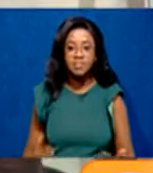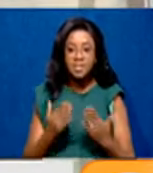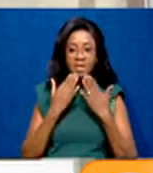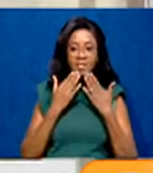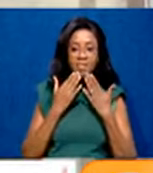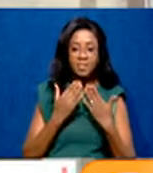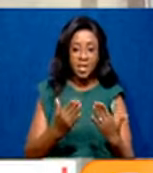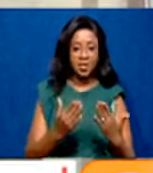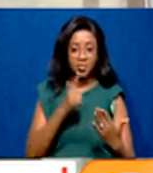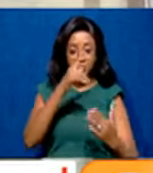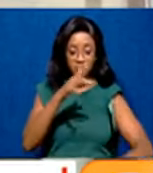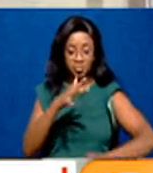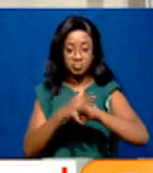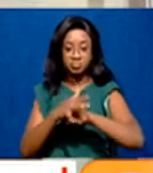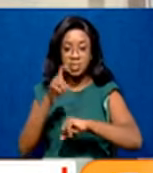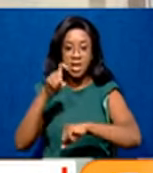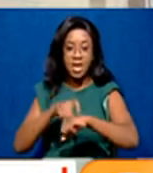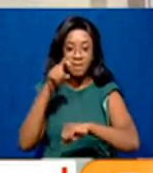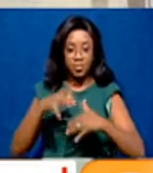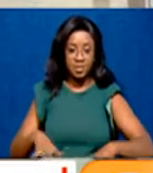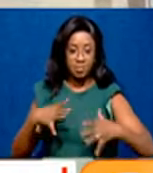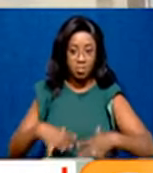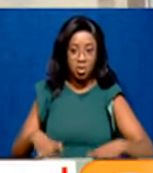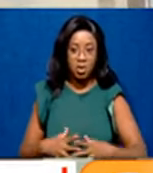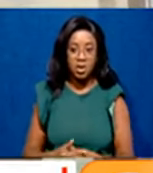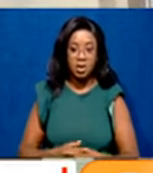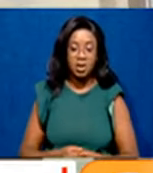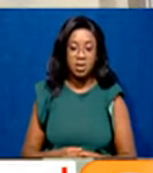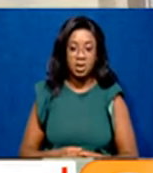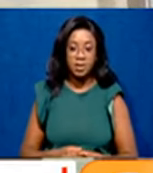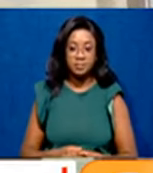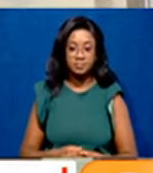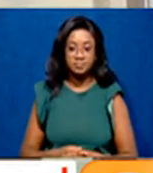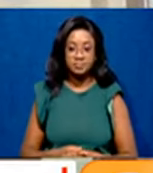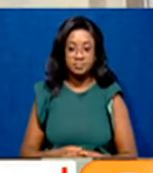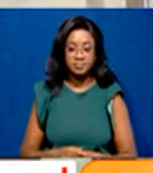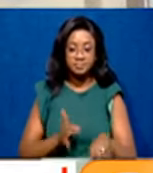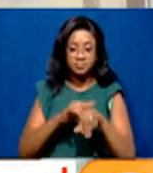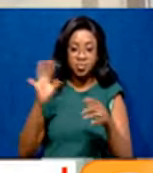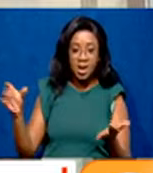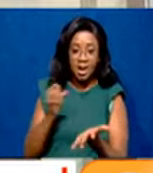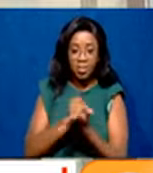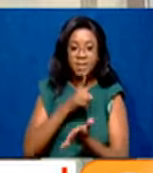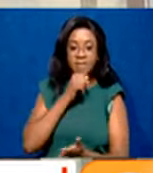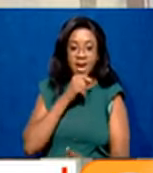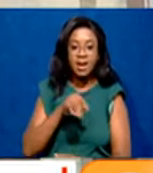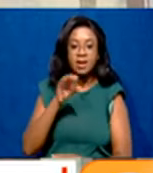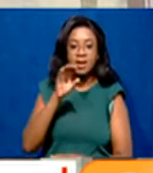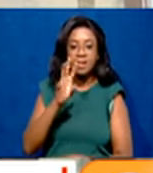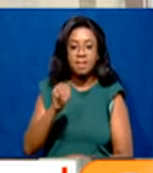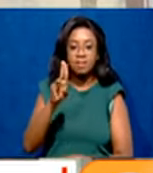have supported the people of Embu. When the appointment of Justin Bidan Moturi